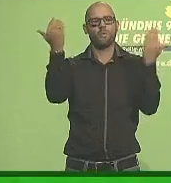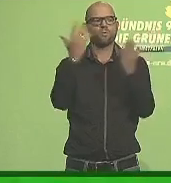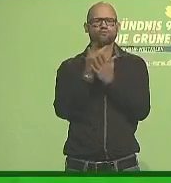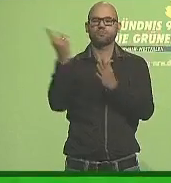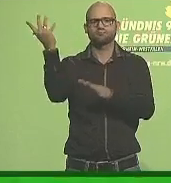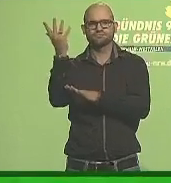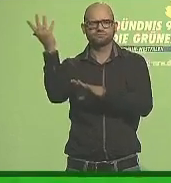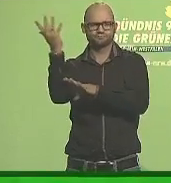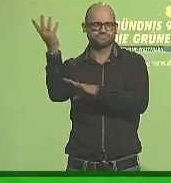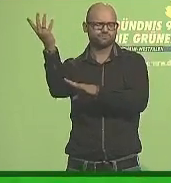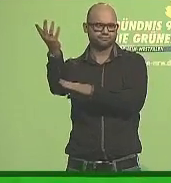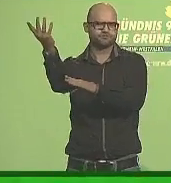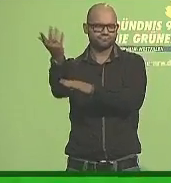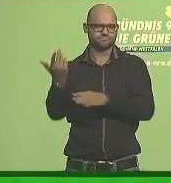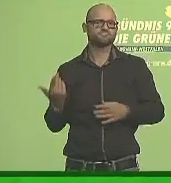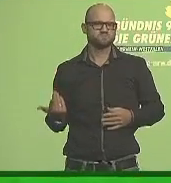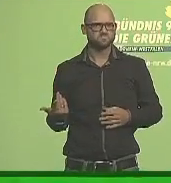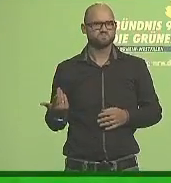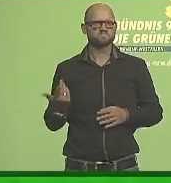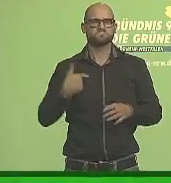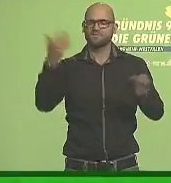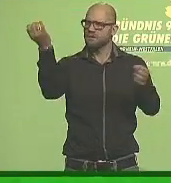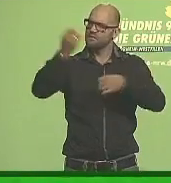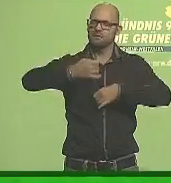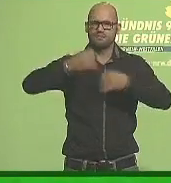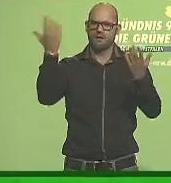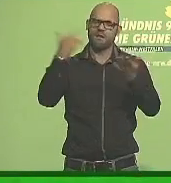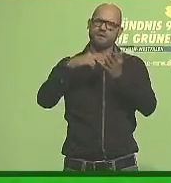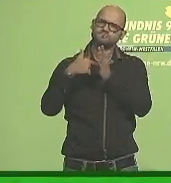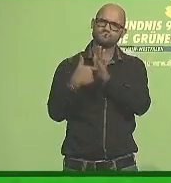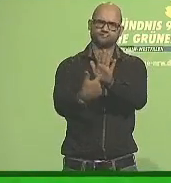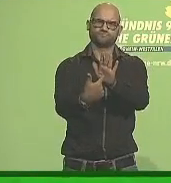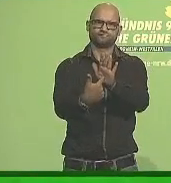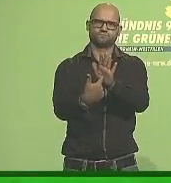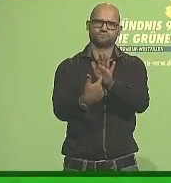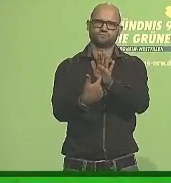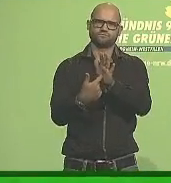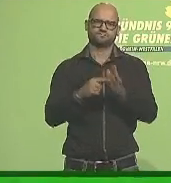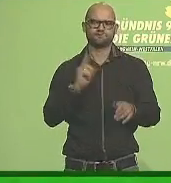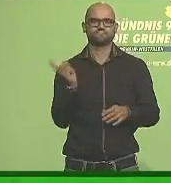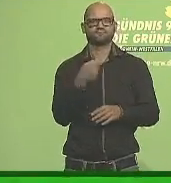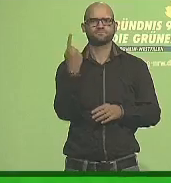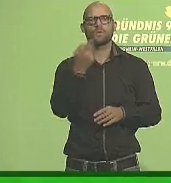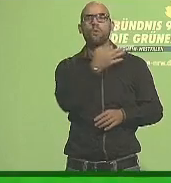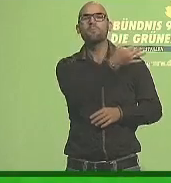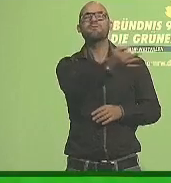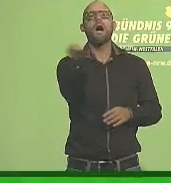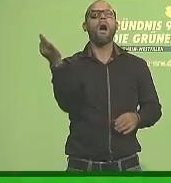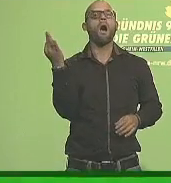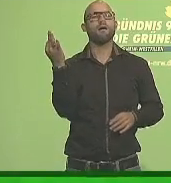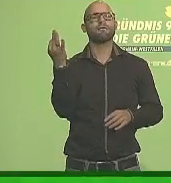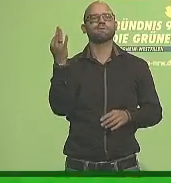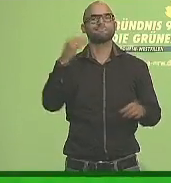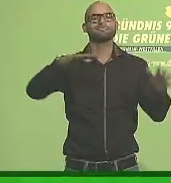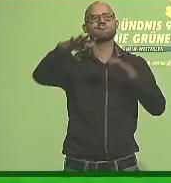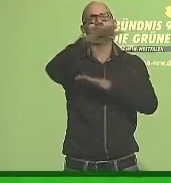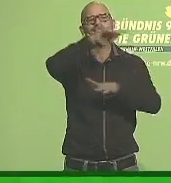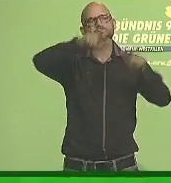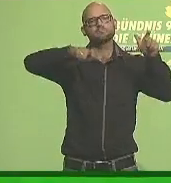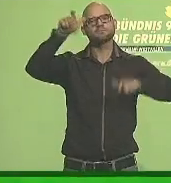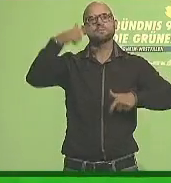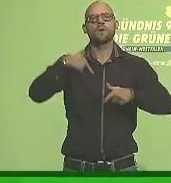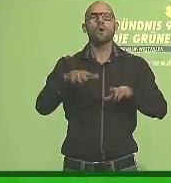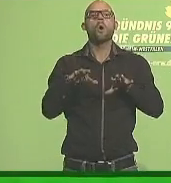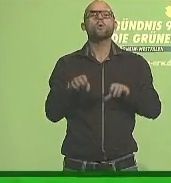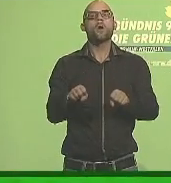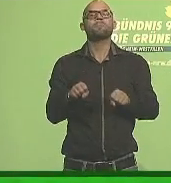gehört haben, glaube ich, haben wir eindrucksvoll bestätigt, dass wir zu Recht in allen Umfragen bei den Kompetenzzuweisungen immer weit